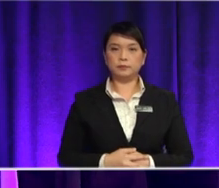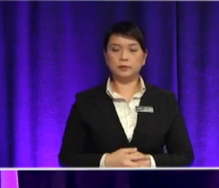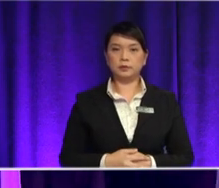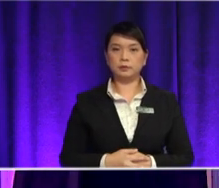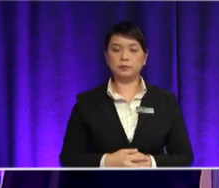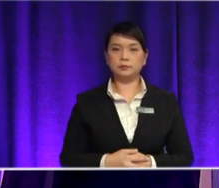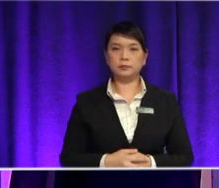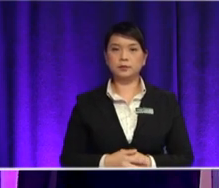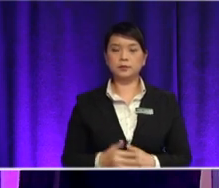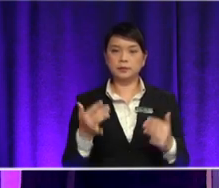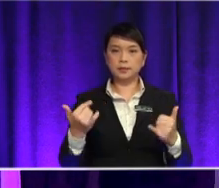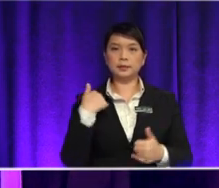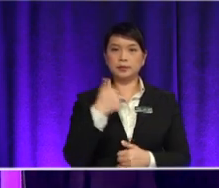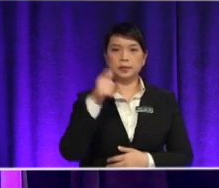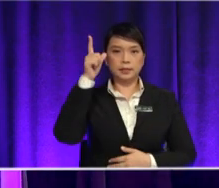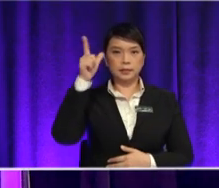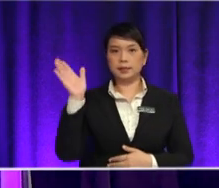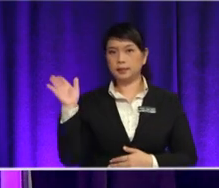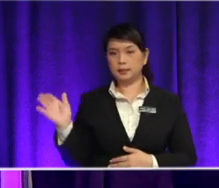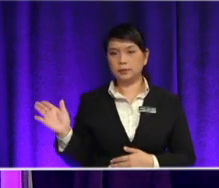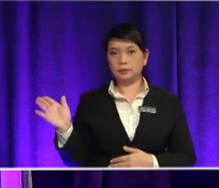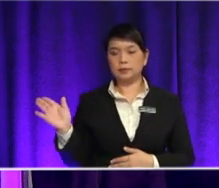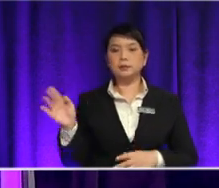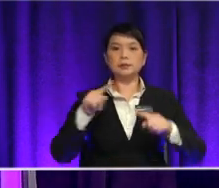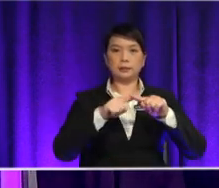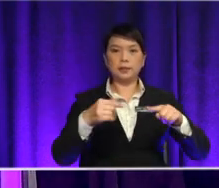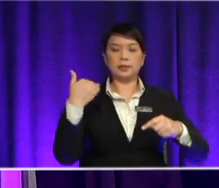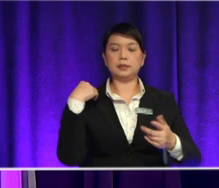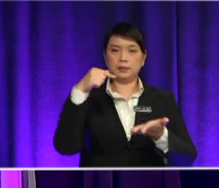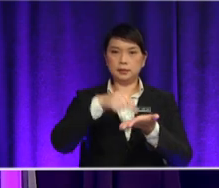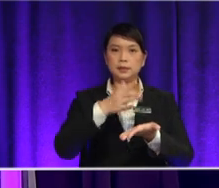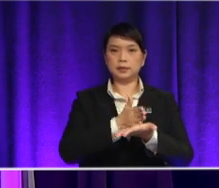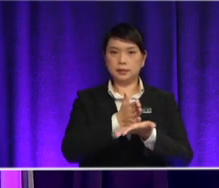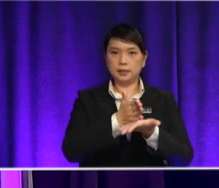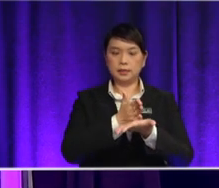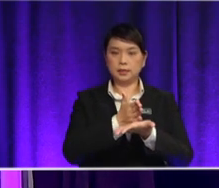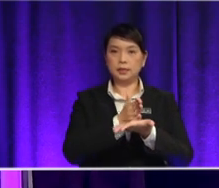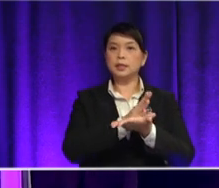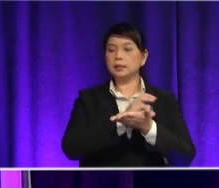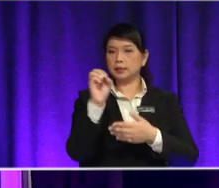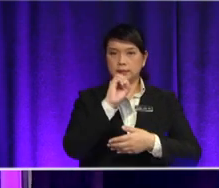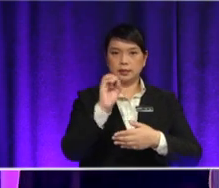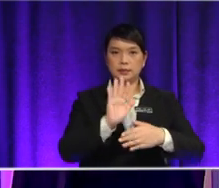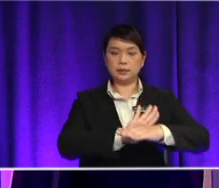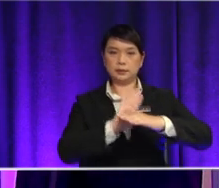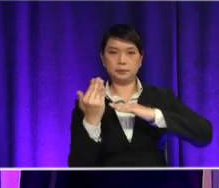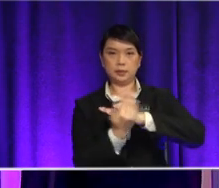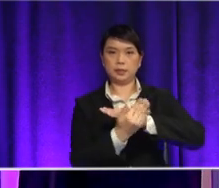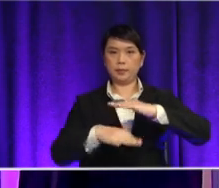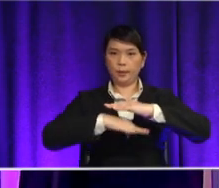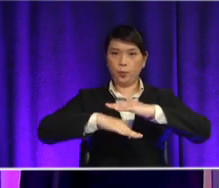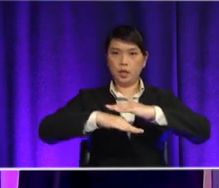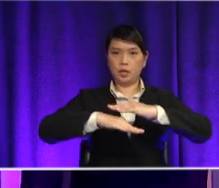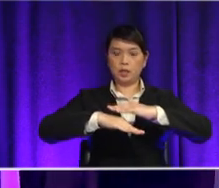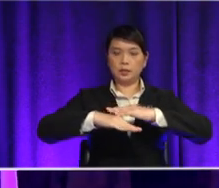juga tapi dia bagi titik tengah. Dia tak bagi sempadan bawah. Dia bagi titik tengah. Jadual diberi titik